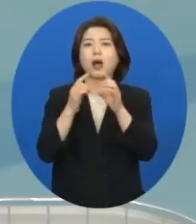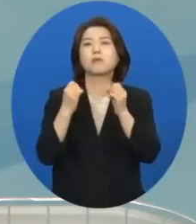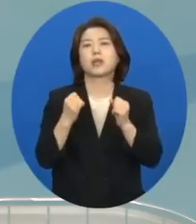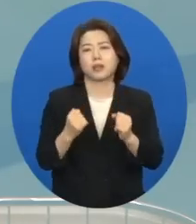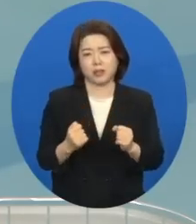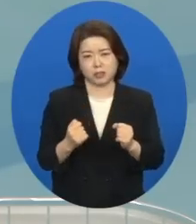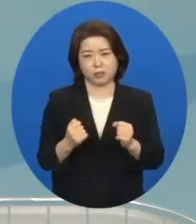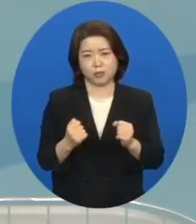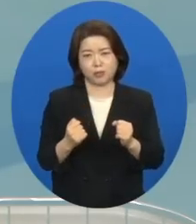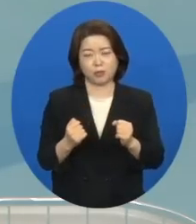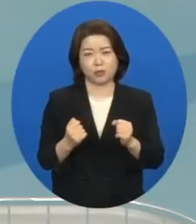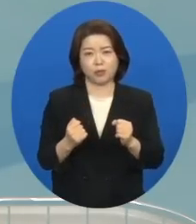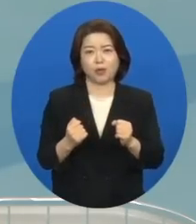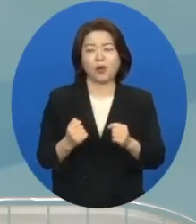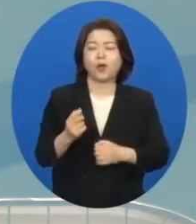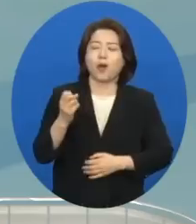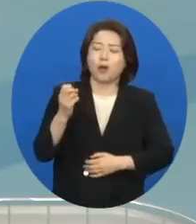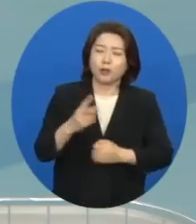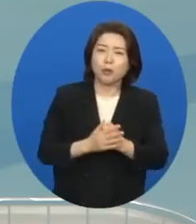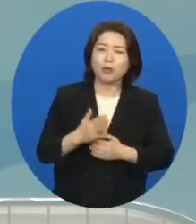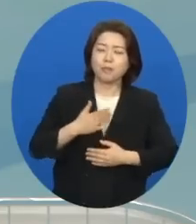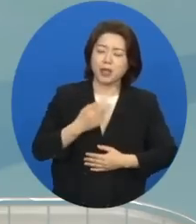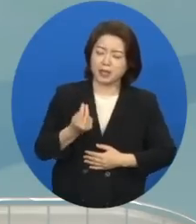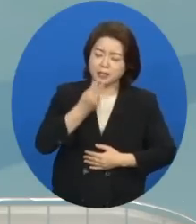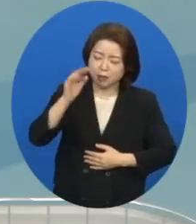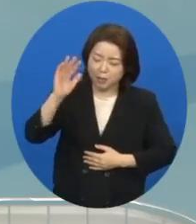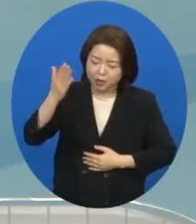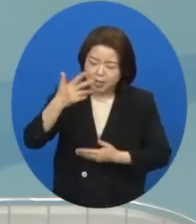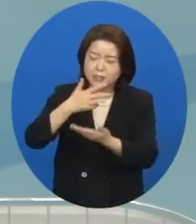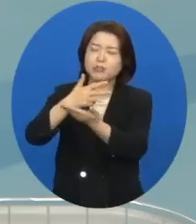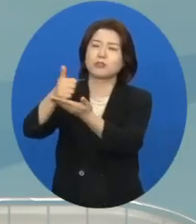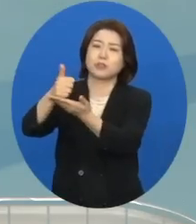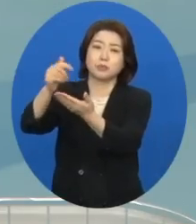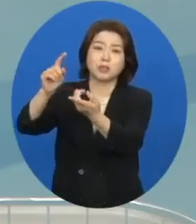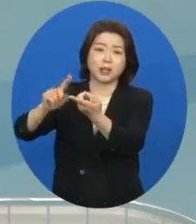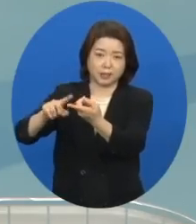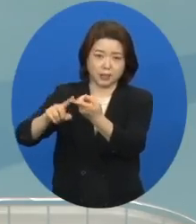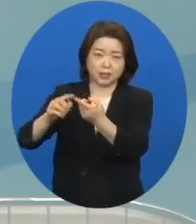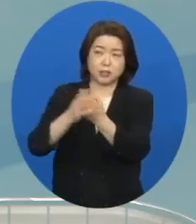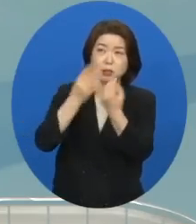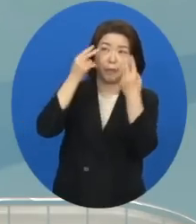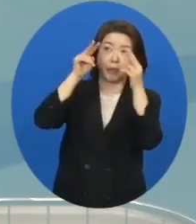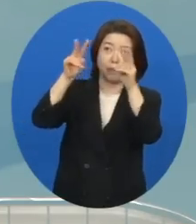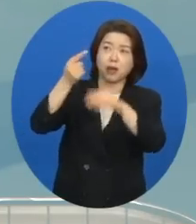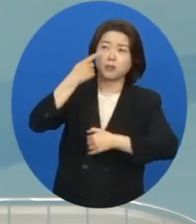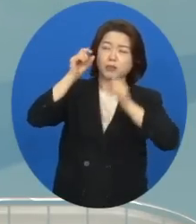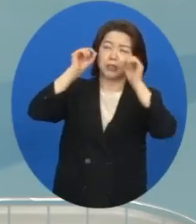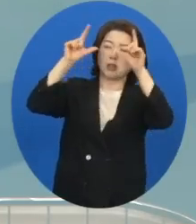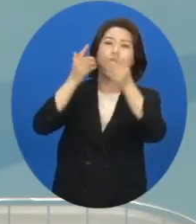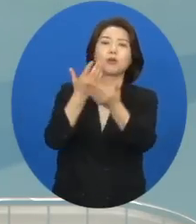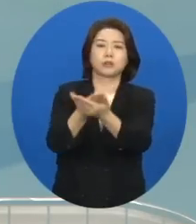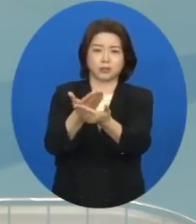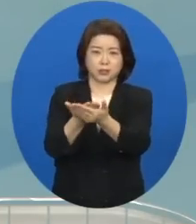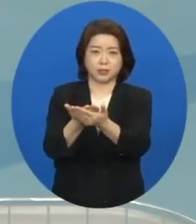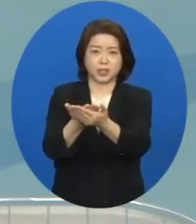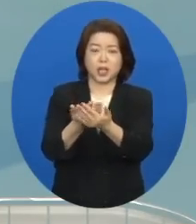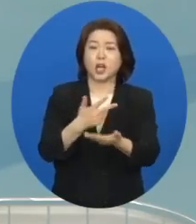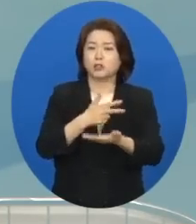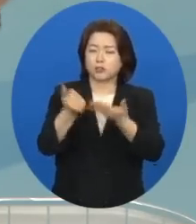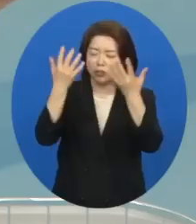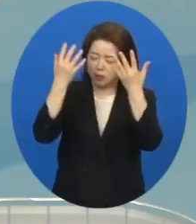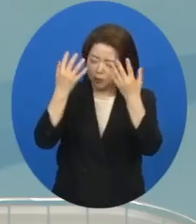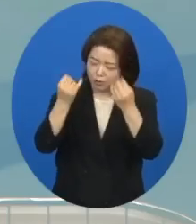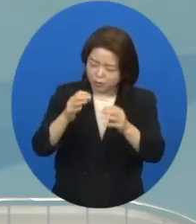계시고 내 생명이 되신 주님이심을 바라보는 눈을 열어주세요. 주님이